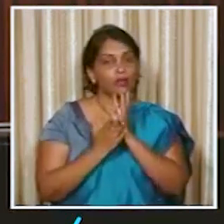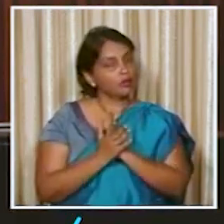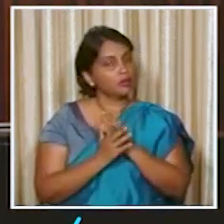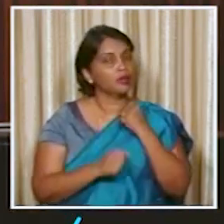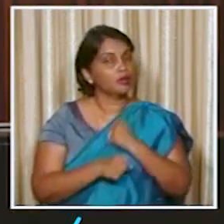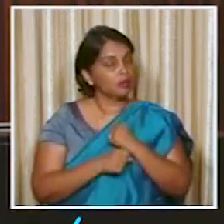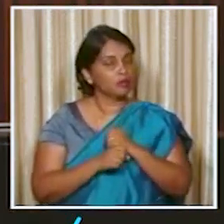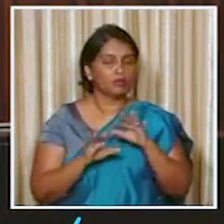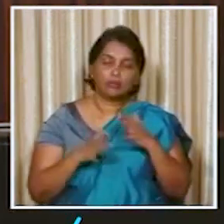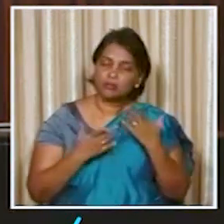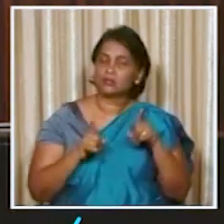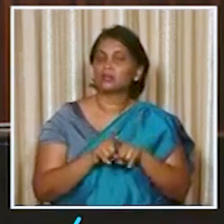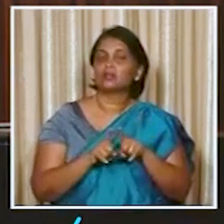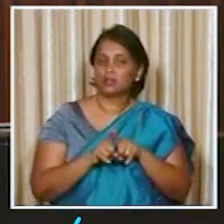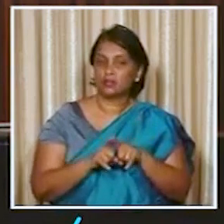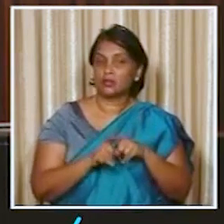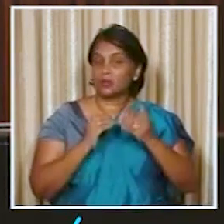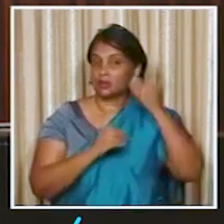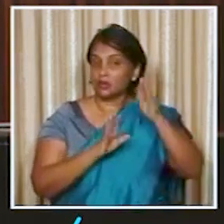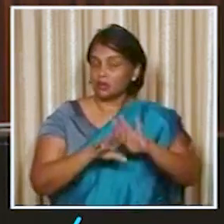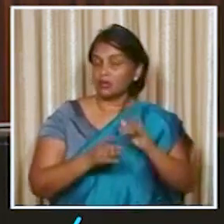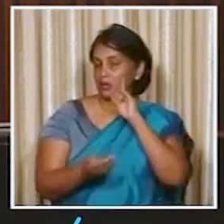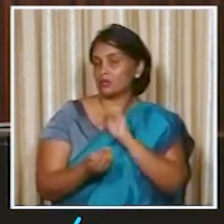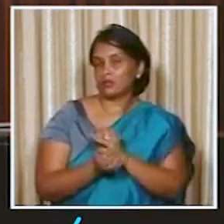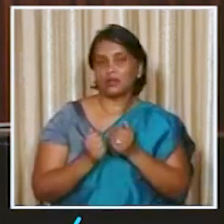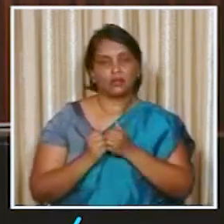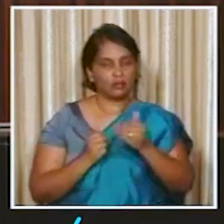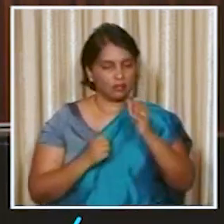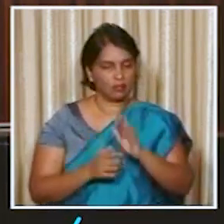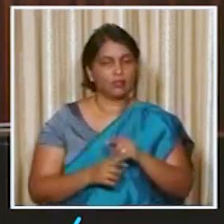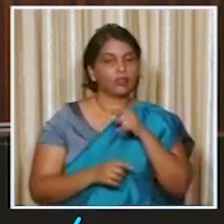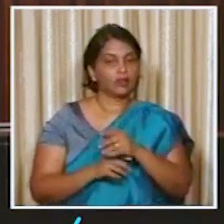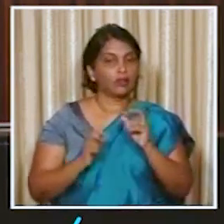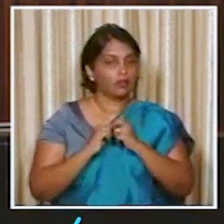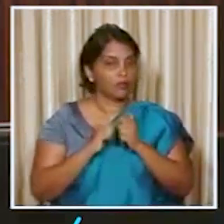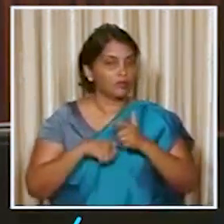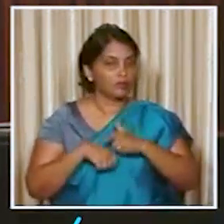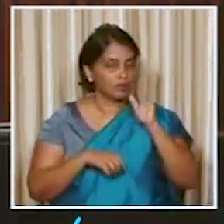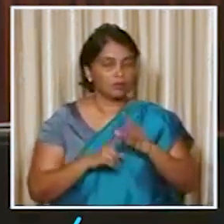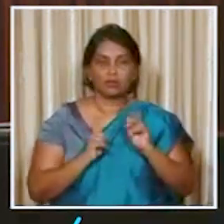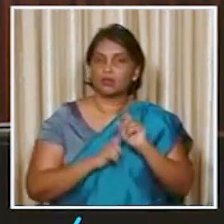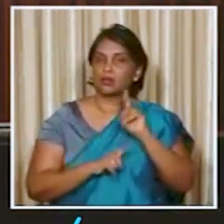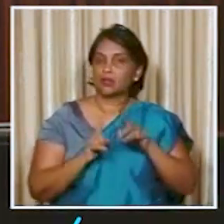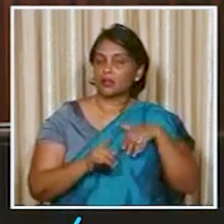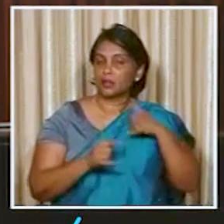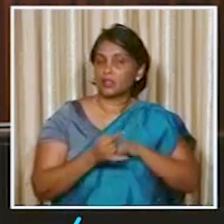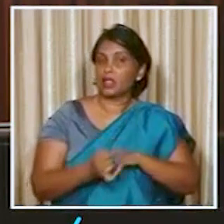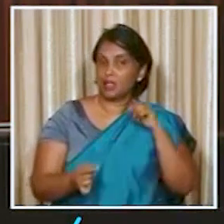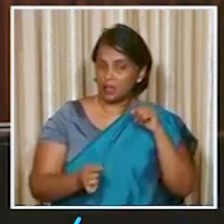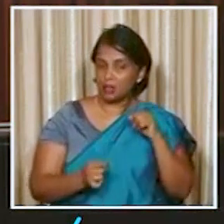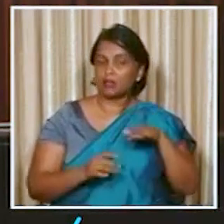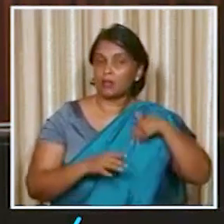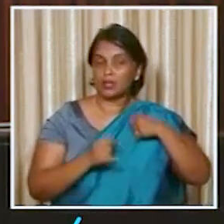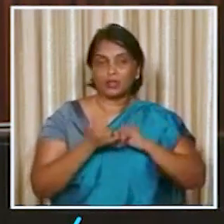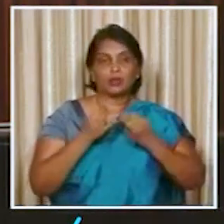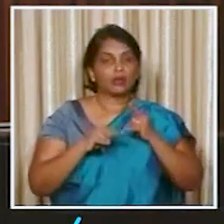රාජ්‍ය කෙසේ හෝ මතු පරපුරෙන් ආරක්ෂිත පවත්වාගෙන යාමයි. ඒ අර්බුදකාරී අවස්ථාවේ පාර්ලිමේන්තු මහ ලේකම්තුමා ප්‍රමුඛ